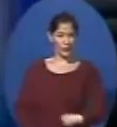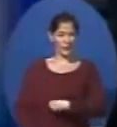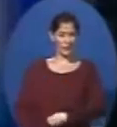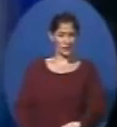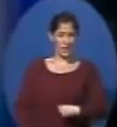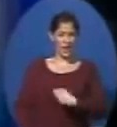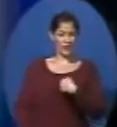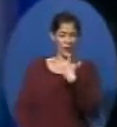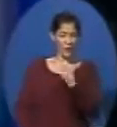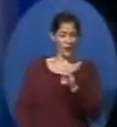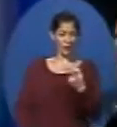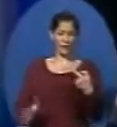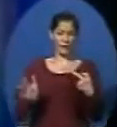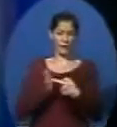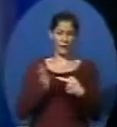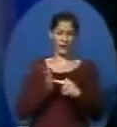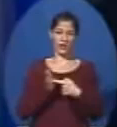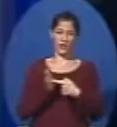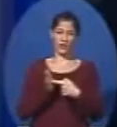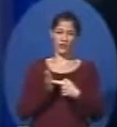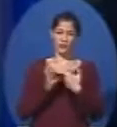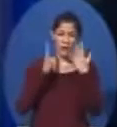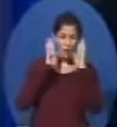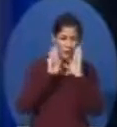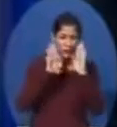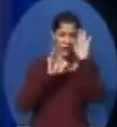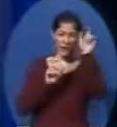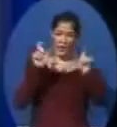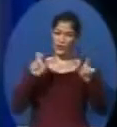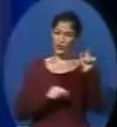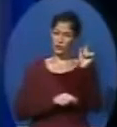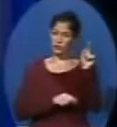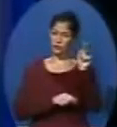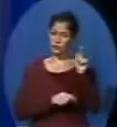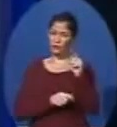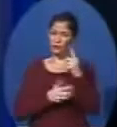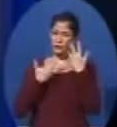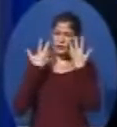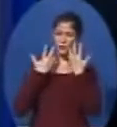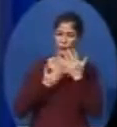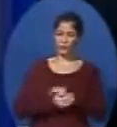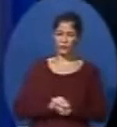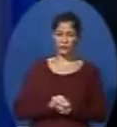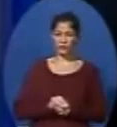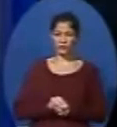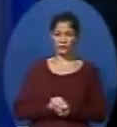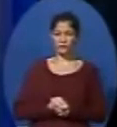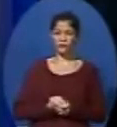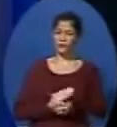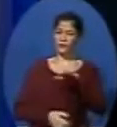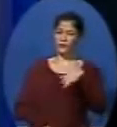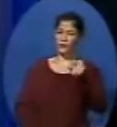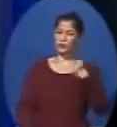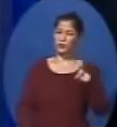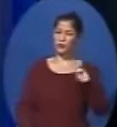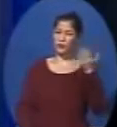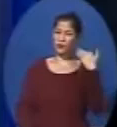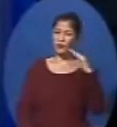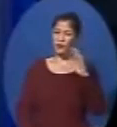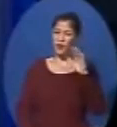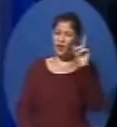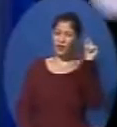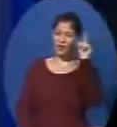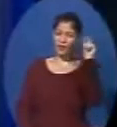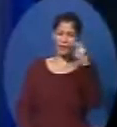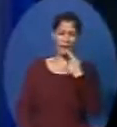על דחנר מה שאמר. יכול להיות שבית המשפט העליון לא התרשם כמו רוזן, אבל גם רוזן לא אמר, אני